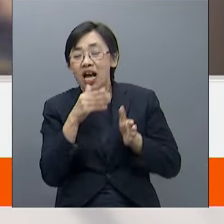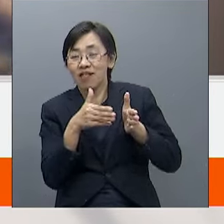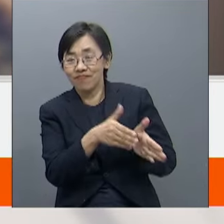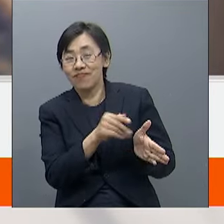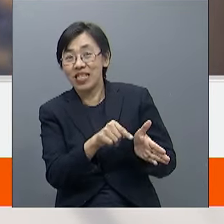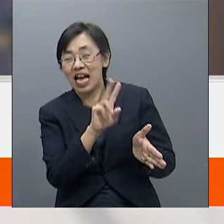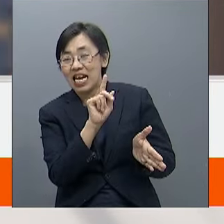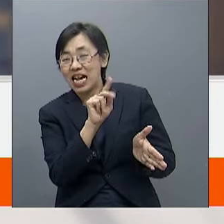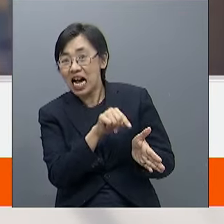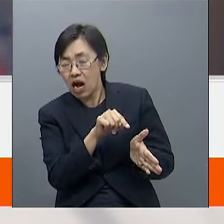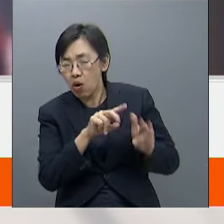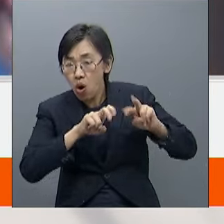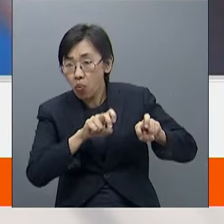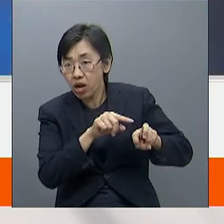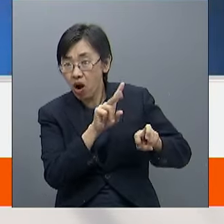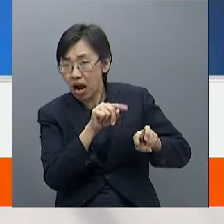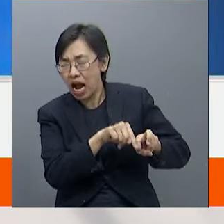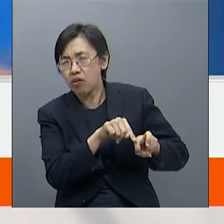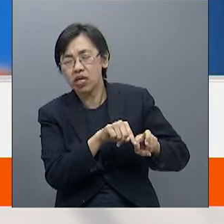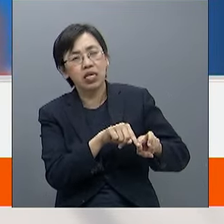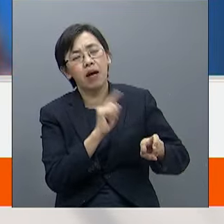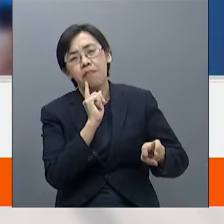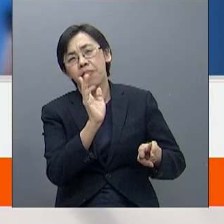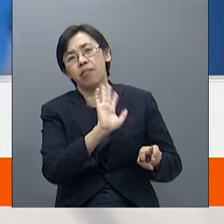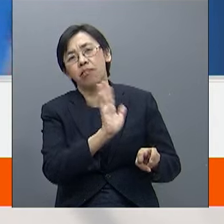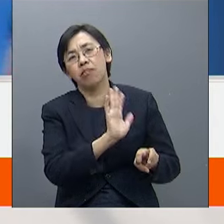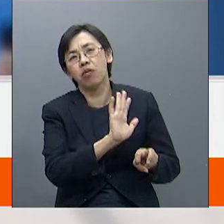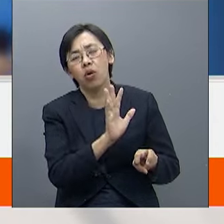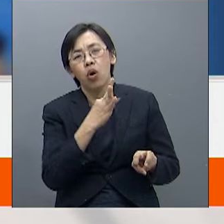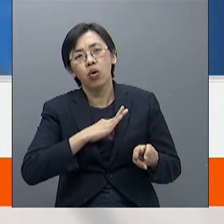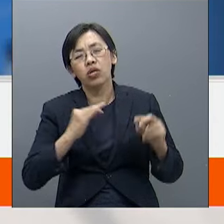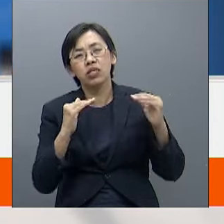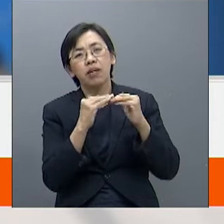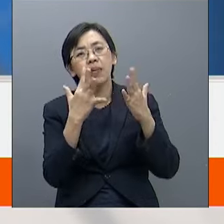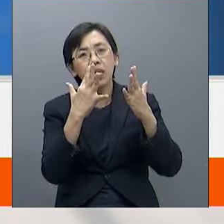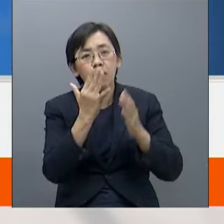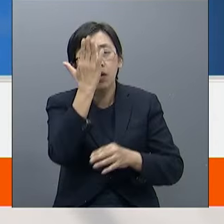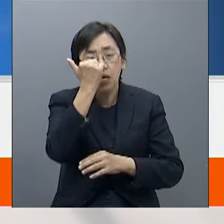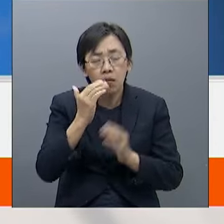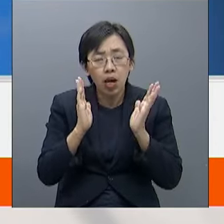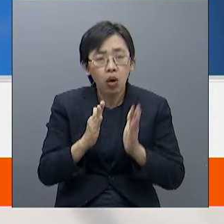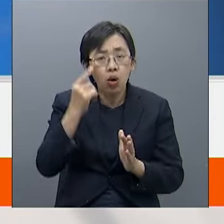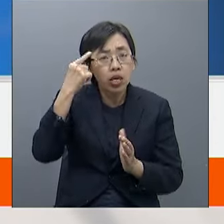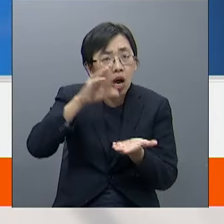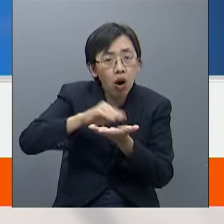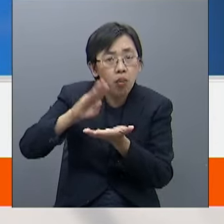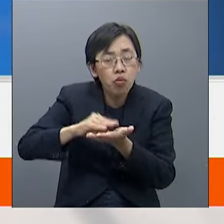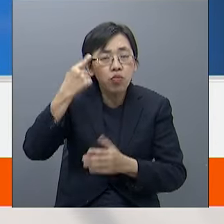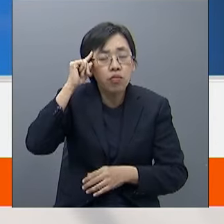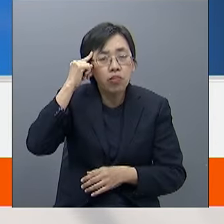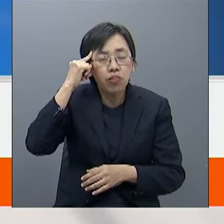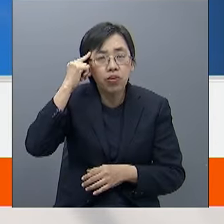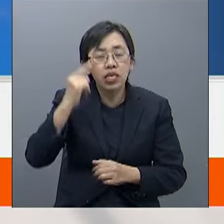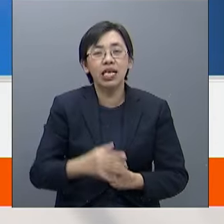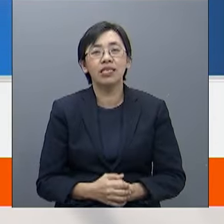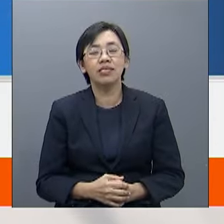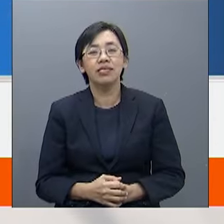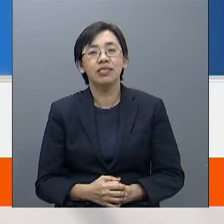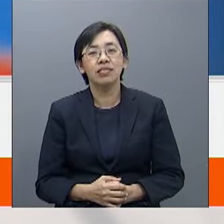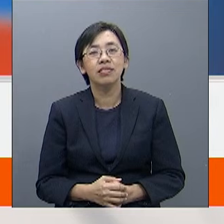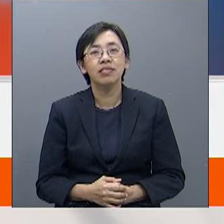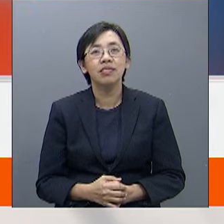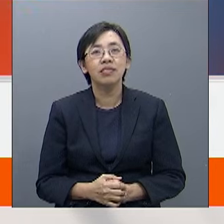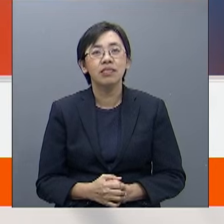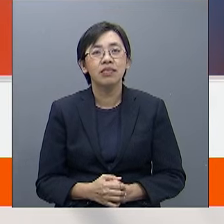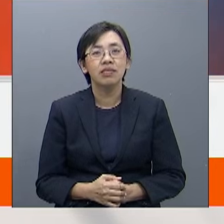ยวิเคราะห์กับกรณีที่เกิดขึ้นเนี่ยมันก็อาจจะไม่เป็นธรรมเพราะว่าเราเป็นคนที่ไม่ได้รู้ข้อมูลอะไรอย่างแท้จริงนะคะแต่หมอคิดว่าส